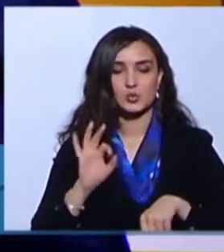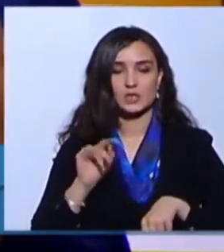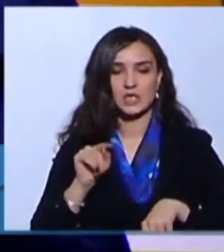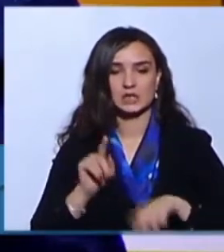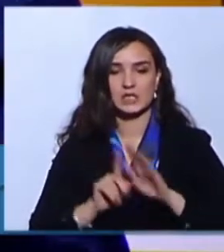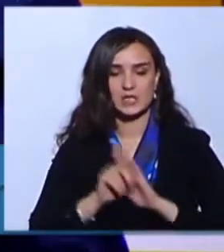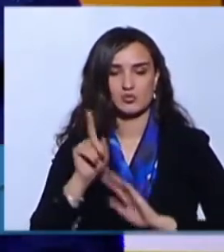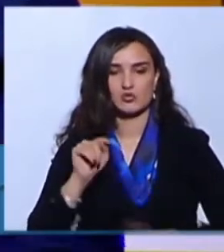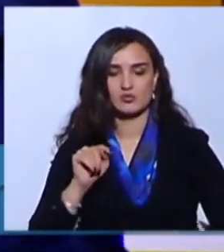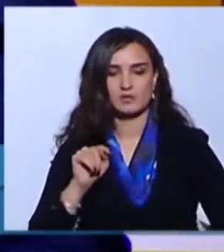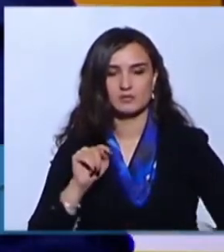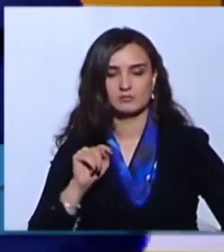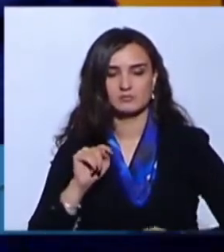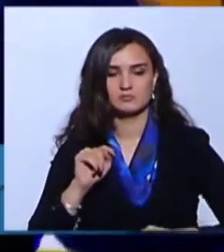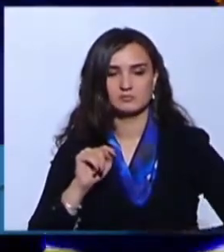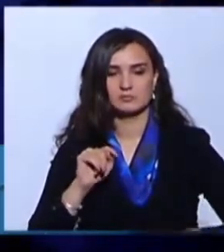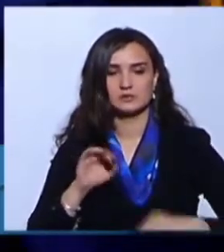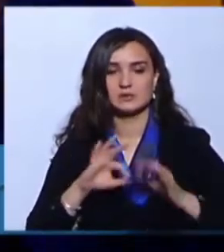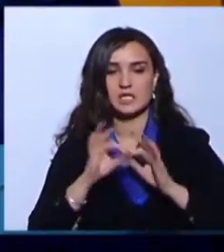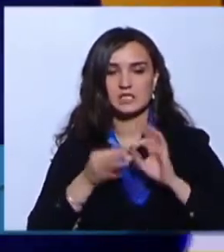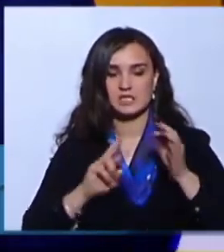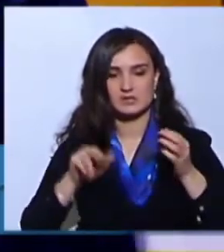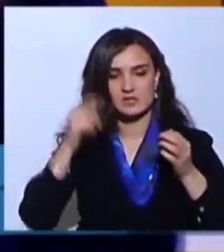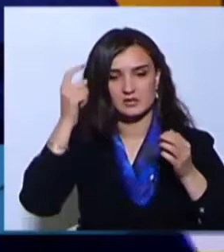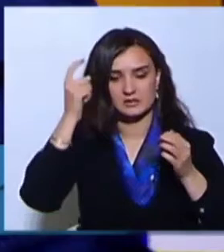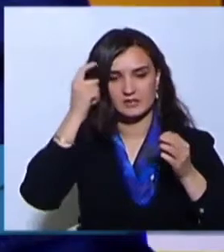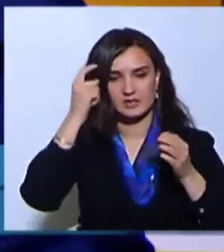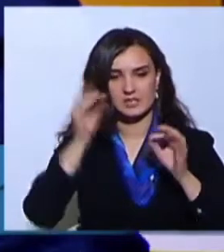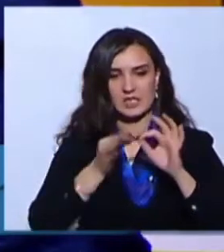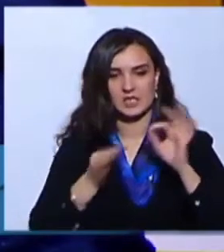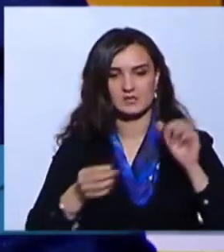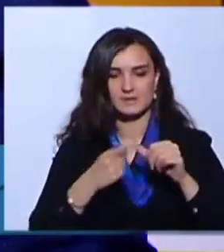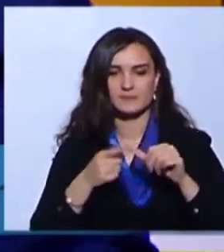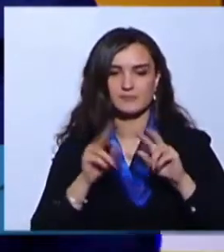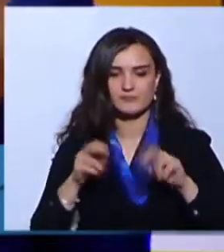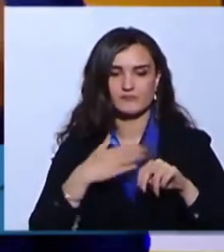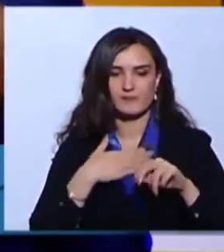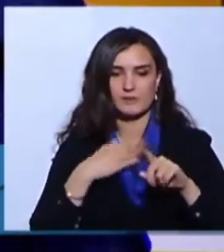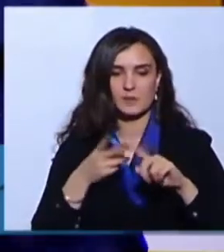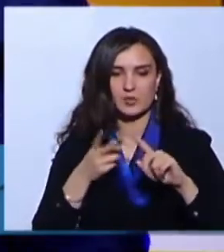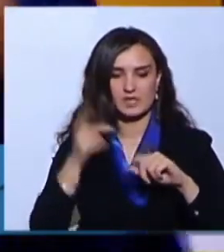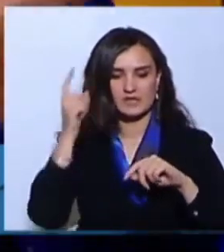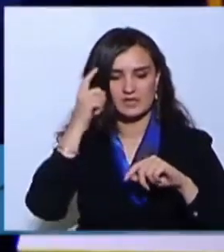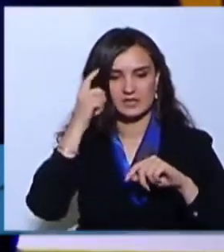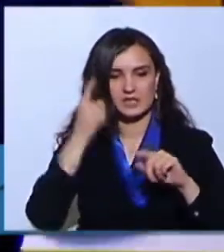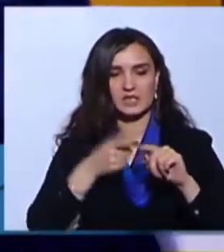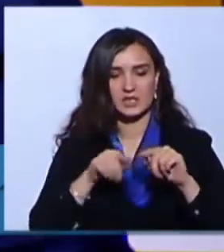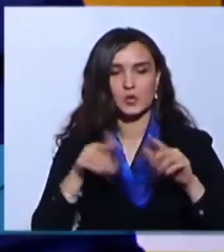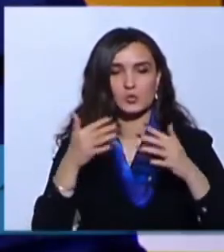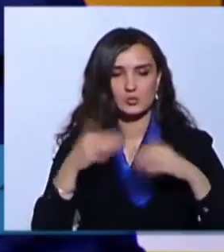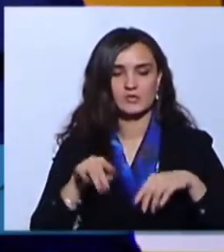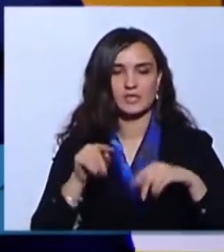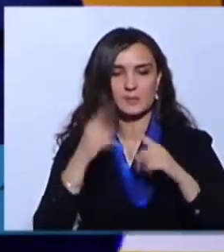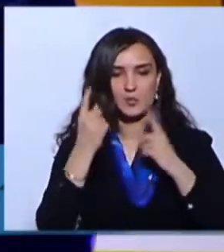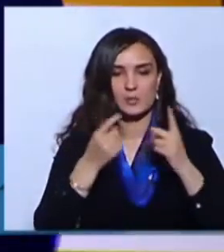აქედან წარმოიშამერე ის ცნება, აი ნაწლავის და ტვინის ღერძია, ესე როქვია ეხლა და ჩვენი მეორე ტვინი რომ არის. მეორე ტვინი და იქიდან უკუღმა